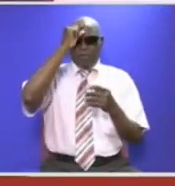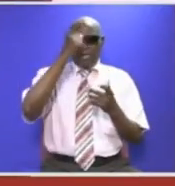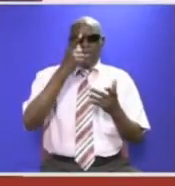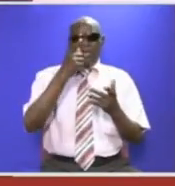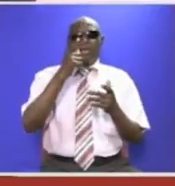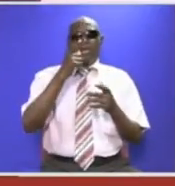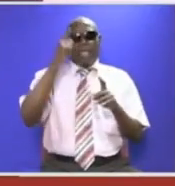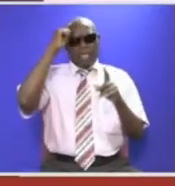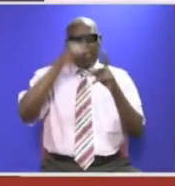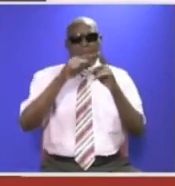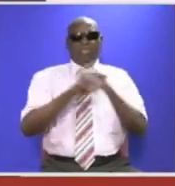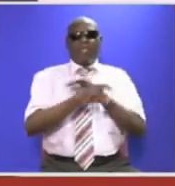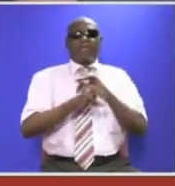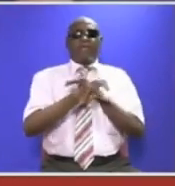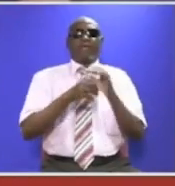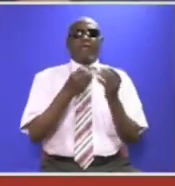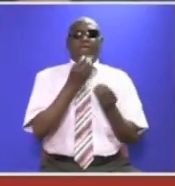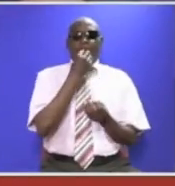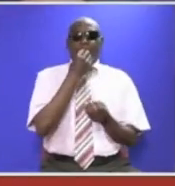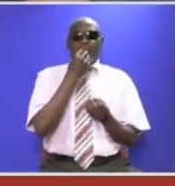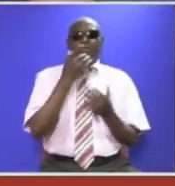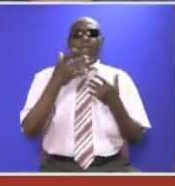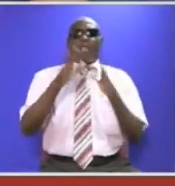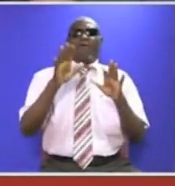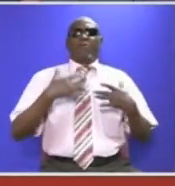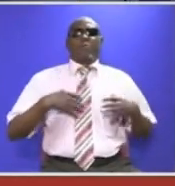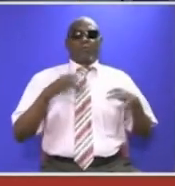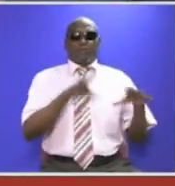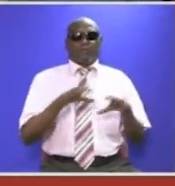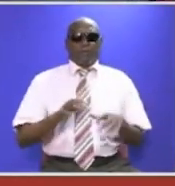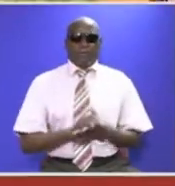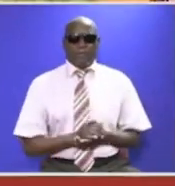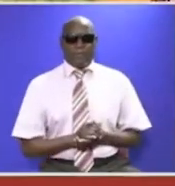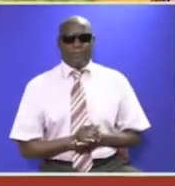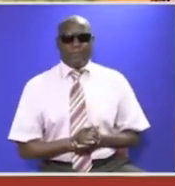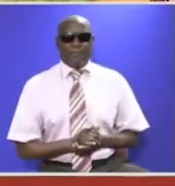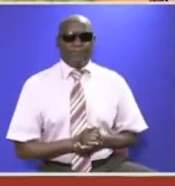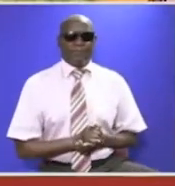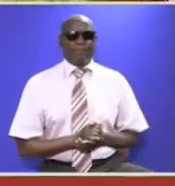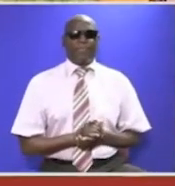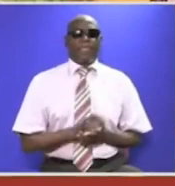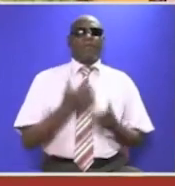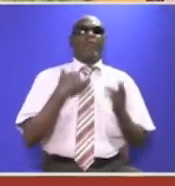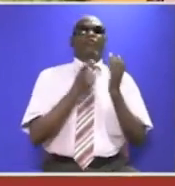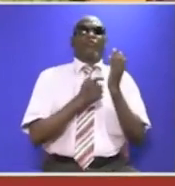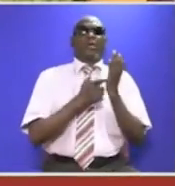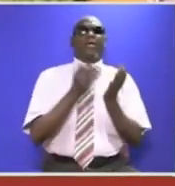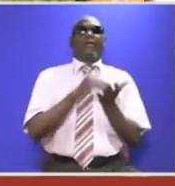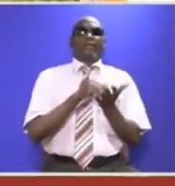kuiba vyakula vya msaada na kuacha wahanga wakiteseka. Nirudie hapo kwa Kiswahili.